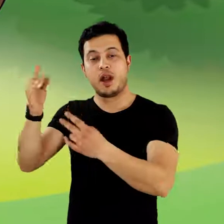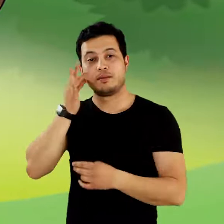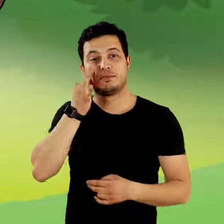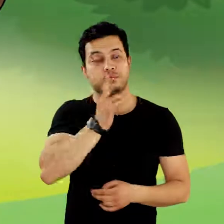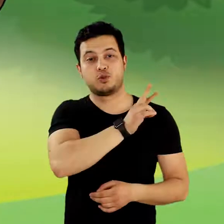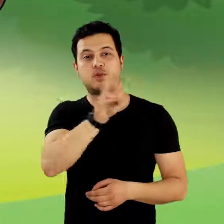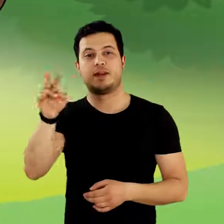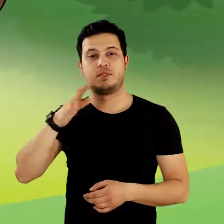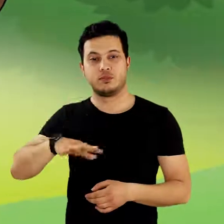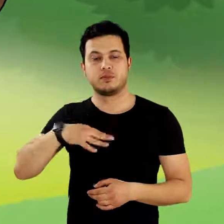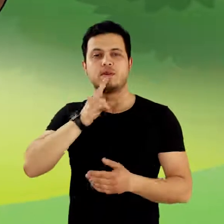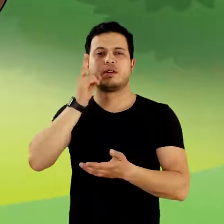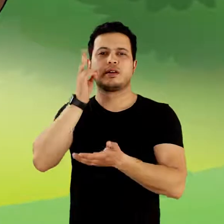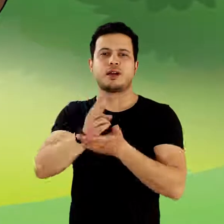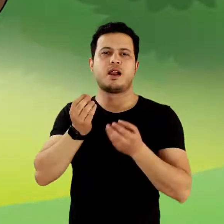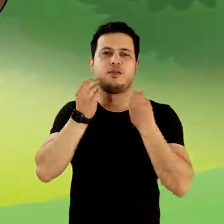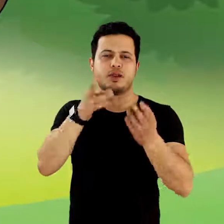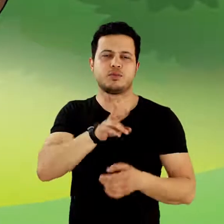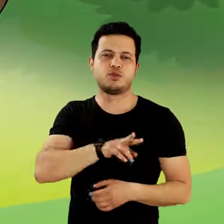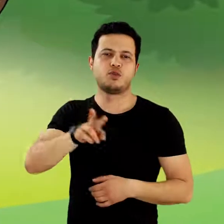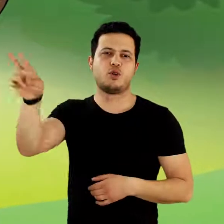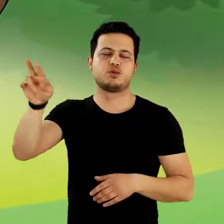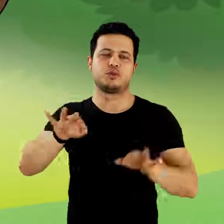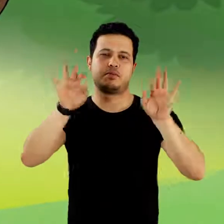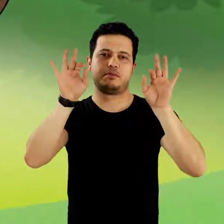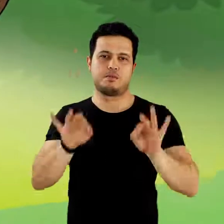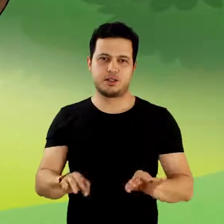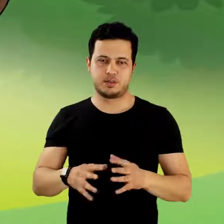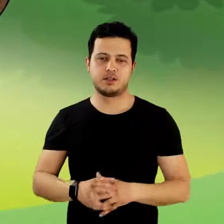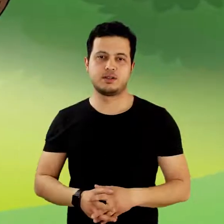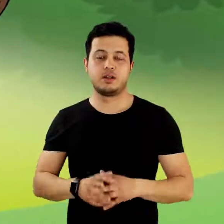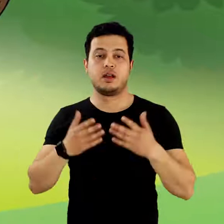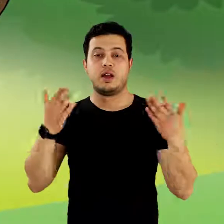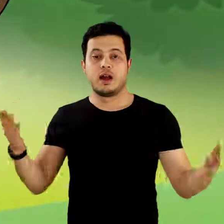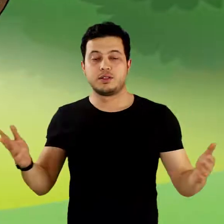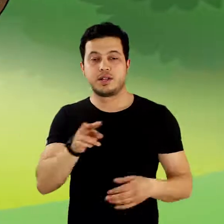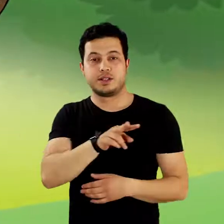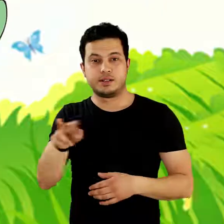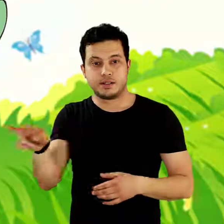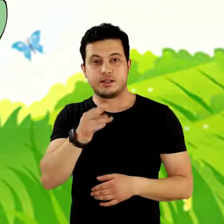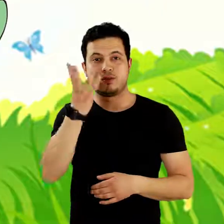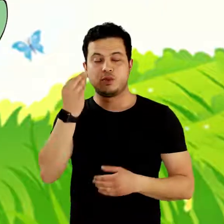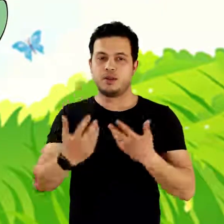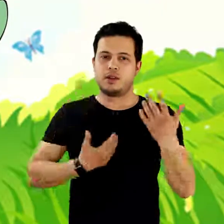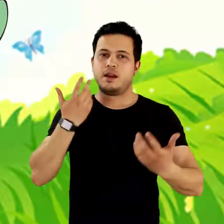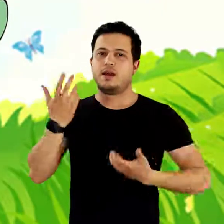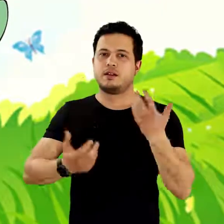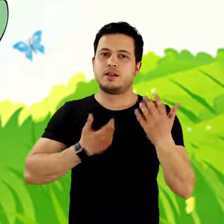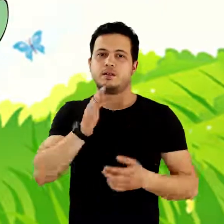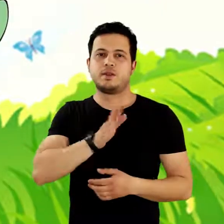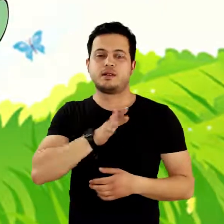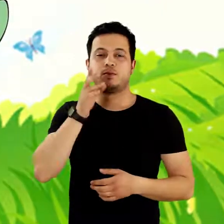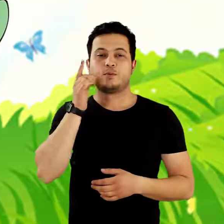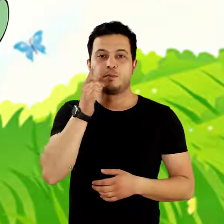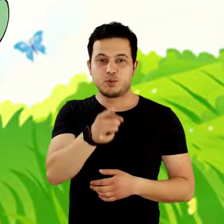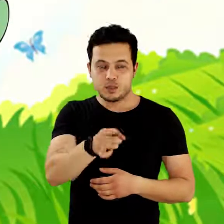Artık karar verilmiş, yolculuğa çıkma vakti gelmişti. Ancak ikisi de çok heyecanlıydı. Bu